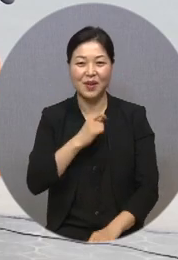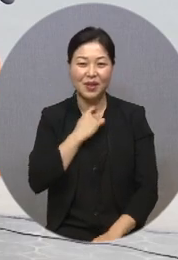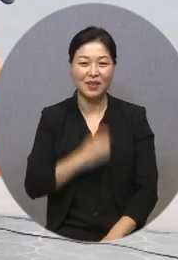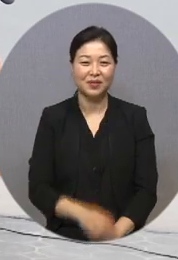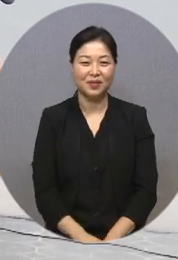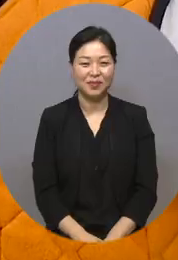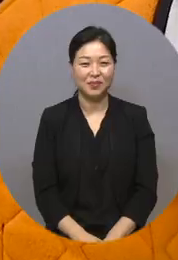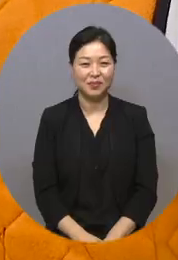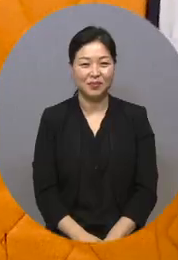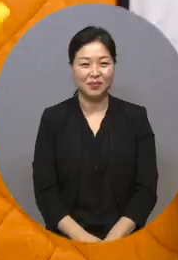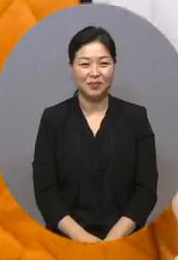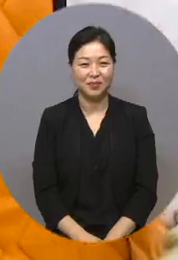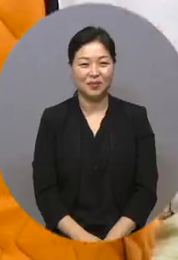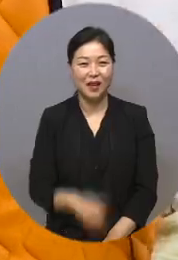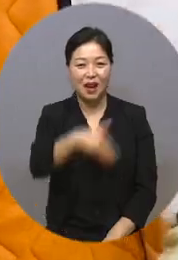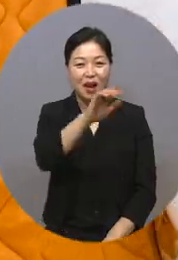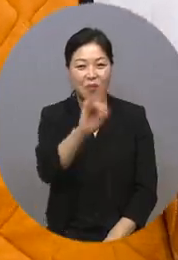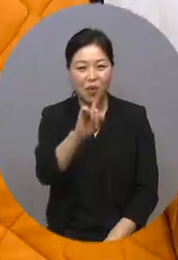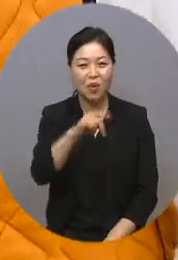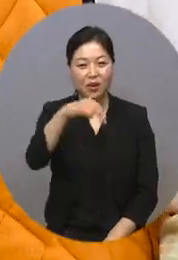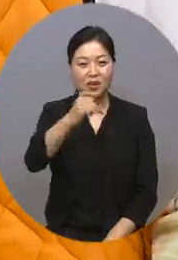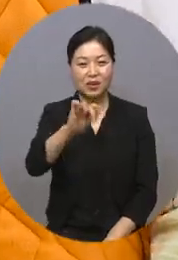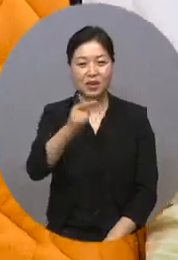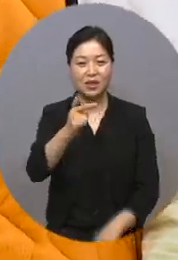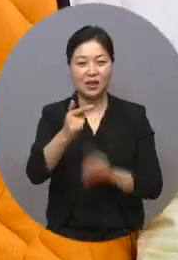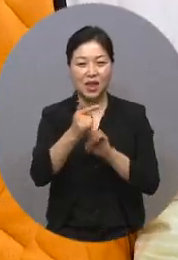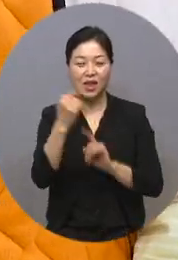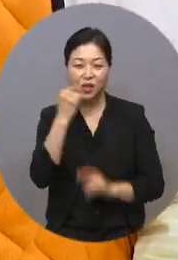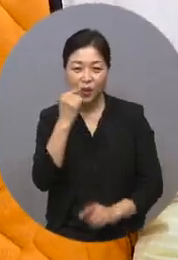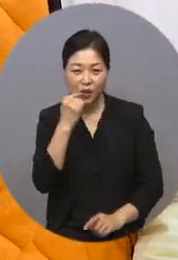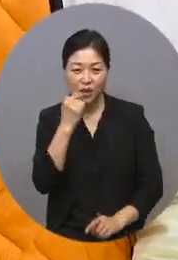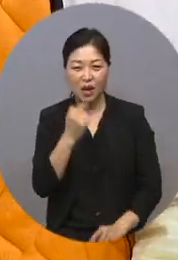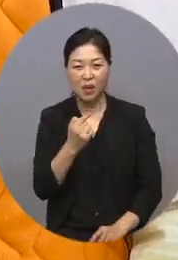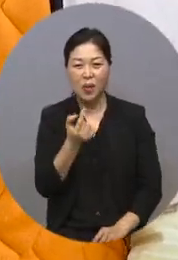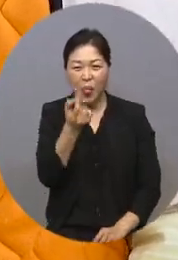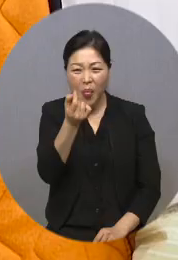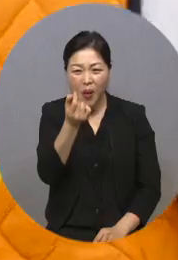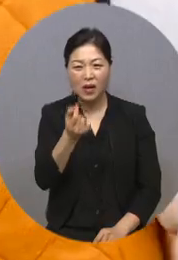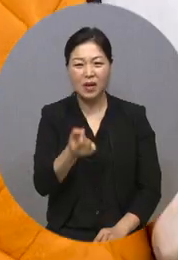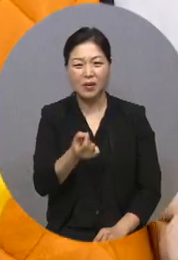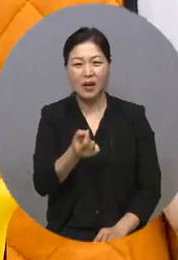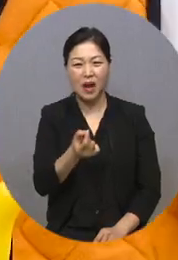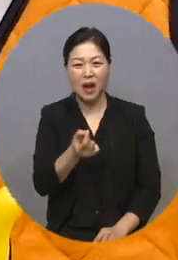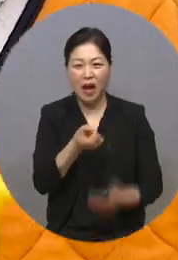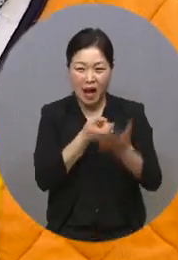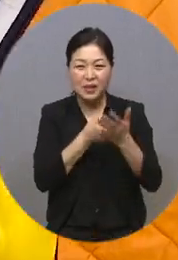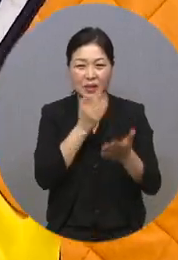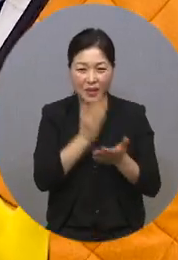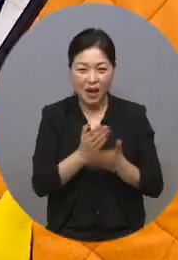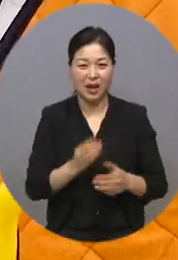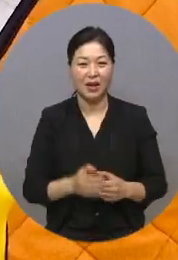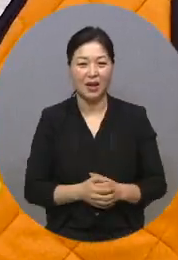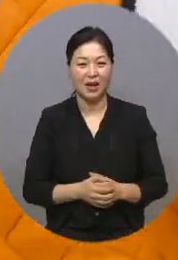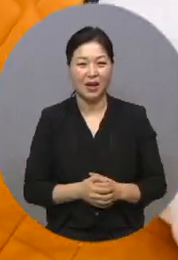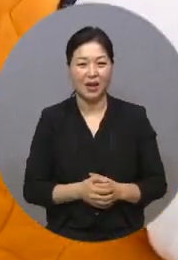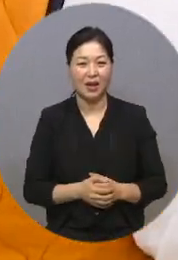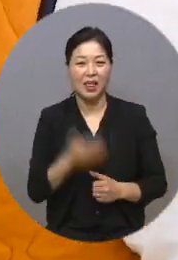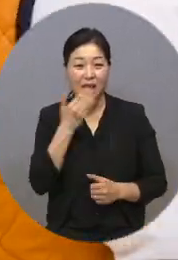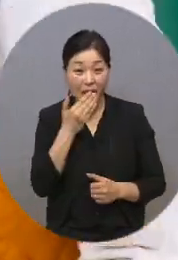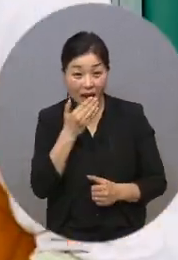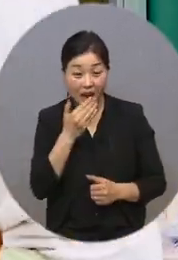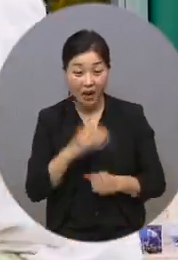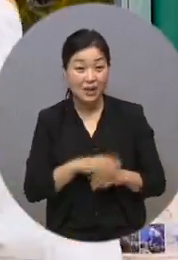언니, 빨리 돌아와! 아니, 신안군의 소금은 이거 갖고 돼요. 아끼지 마요, 준비가. 달대요, 여러분. 아들도 있고 딸도 있고 기정아!